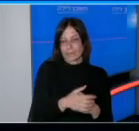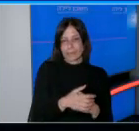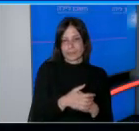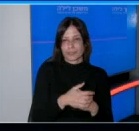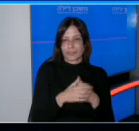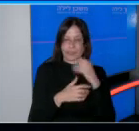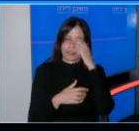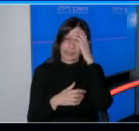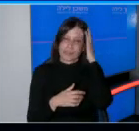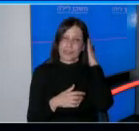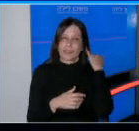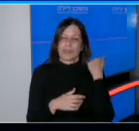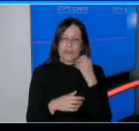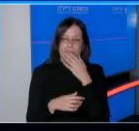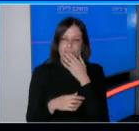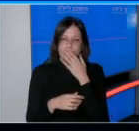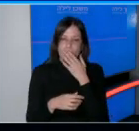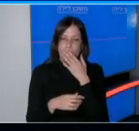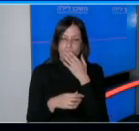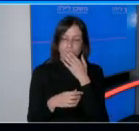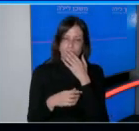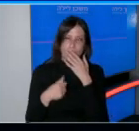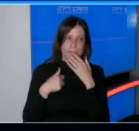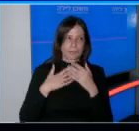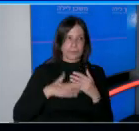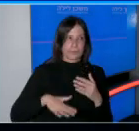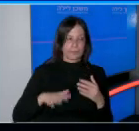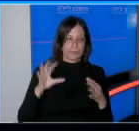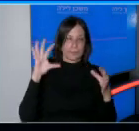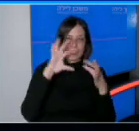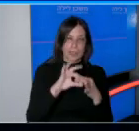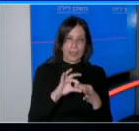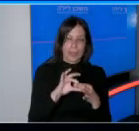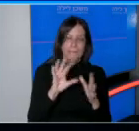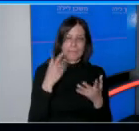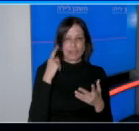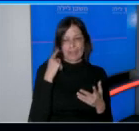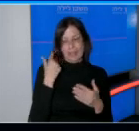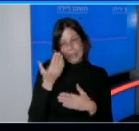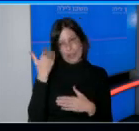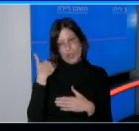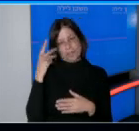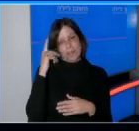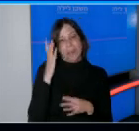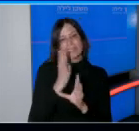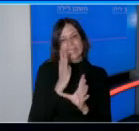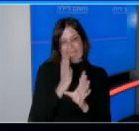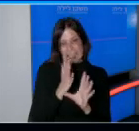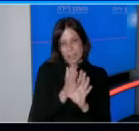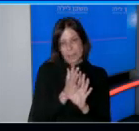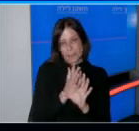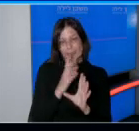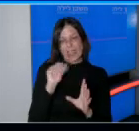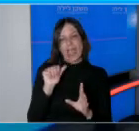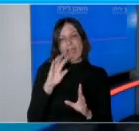כן, תראה, אני בכל זאת רוצה רגע להתחבר למה ששמעתי מקודמי, הפסיכיאטר וככה.